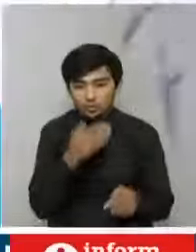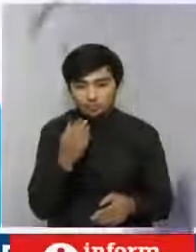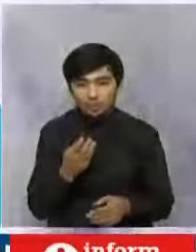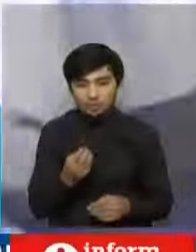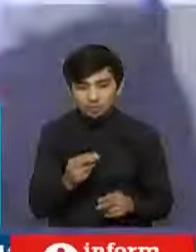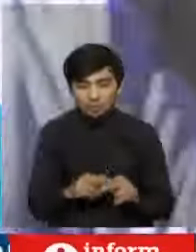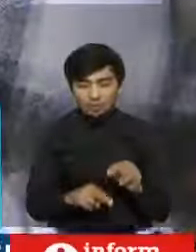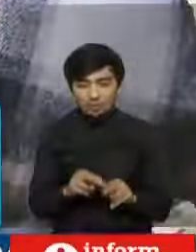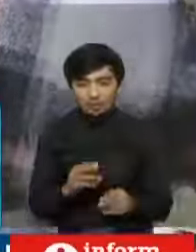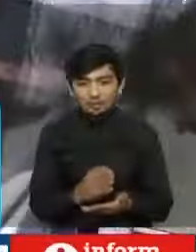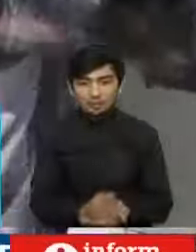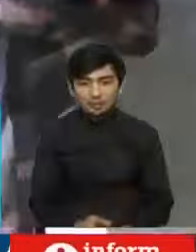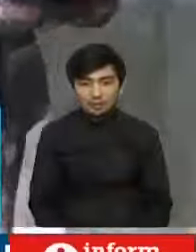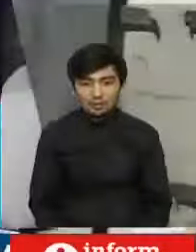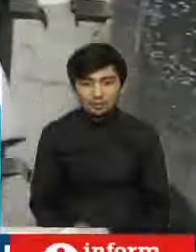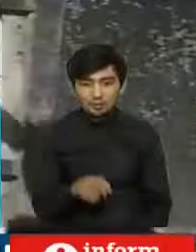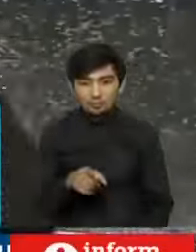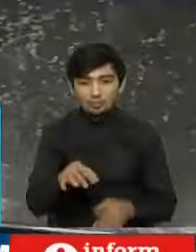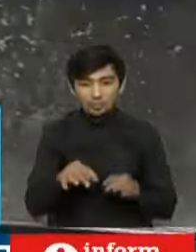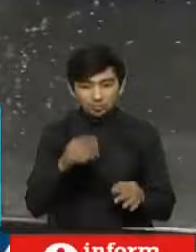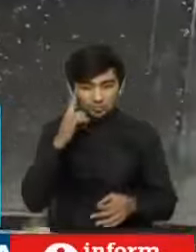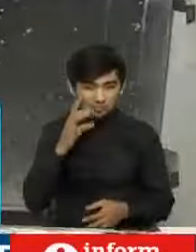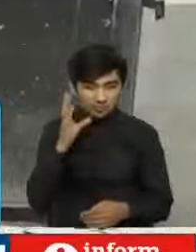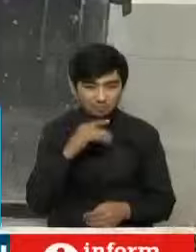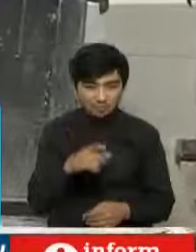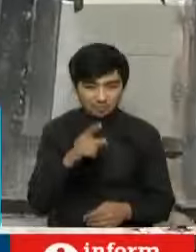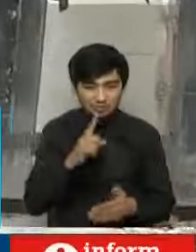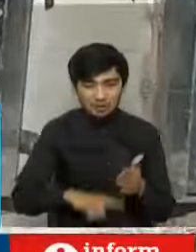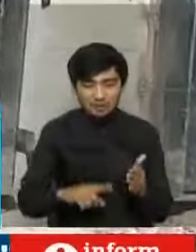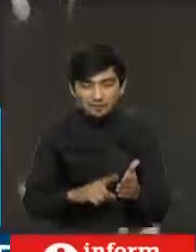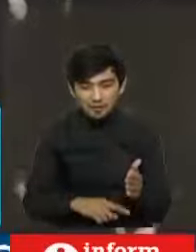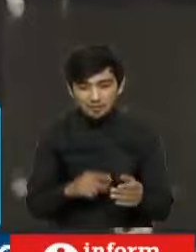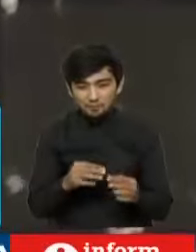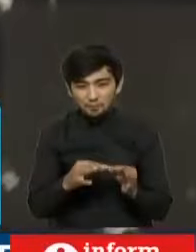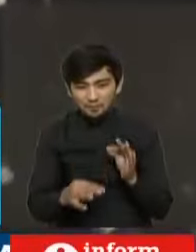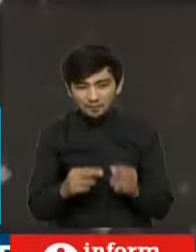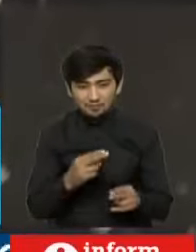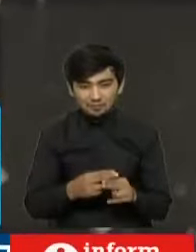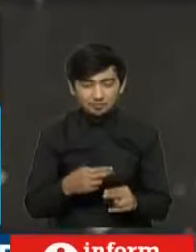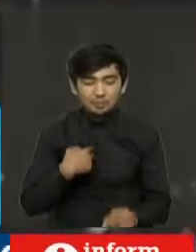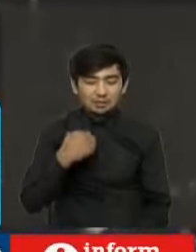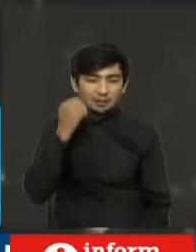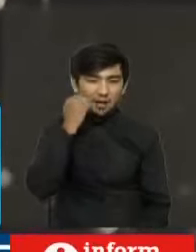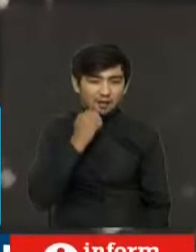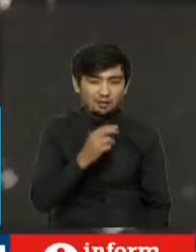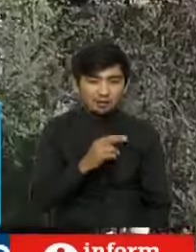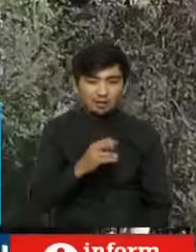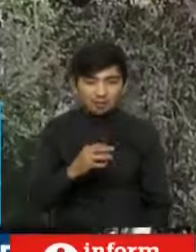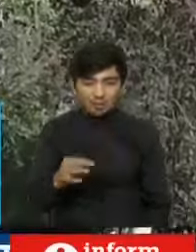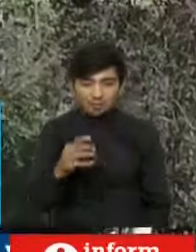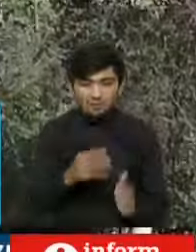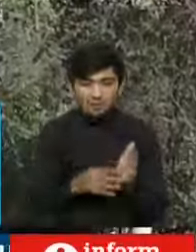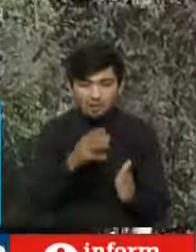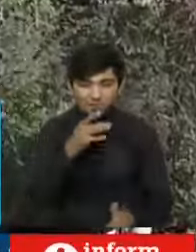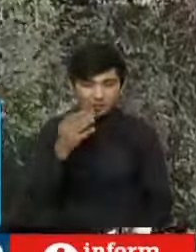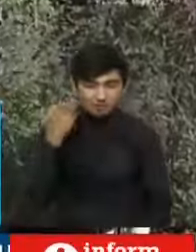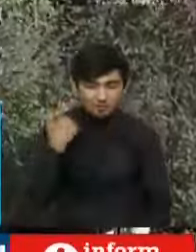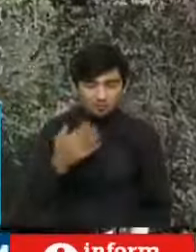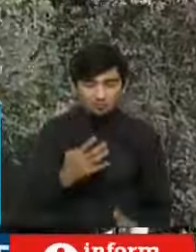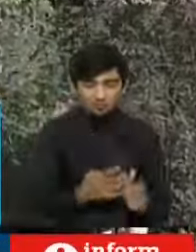вот это вы хотите сказать, вот это вот проект? Но у людей больше доверия вызывала старая дамба, несмотря на то, что с 90-х годов она не